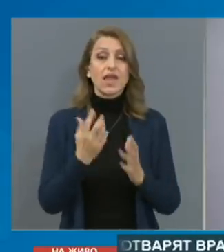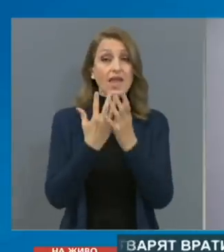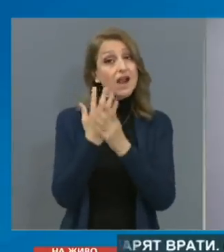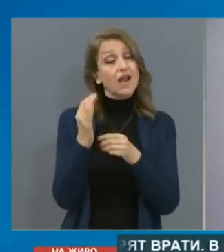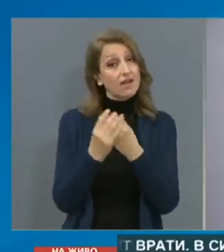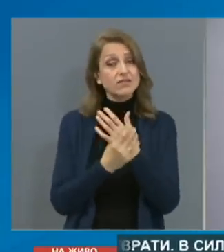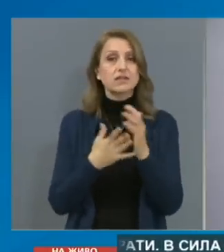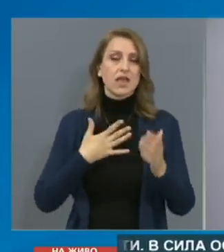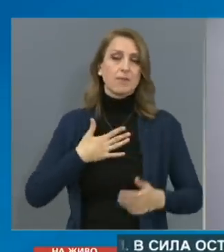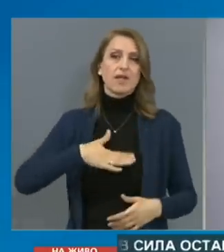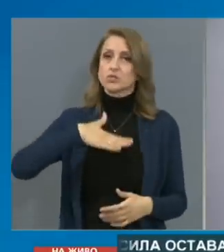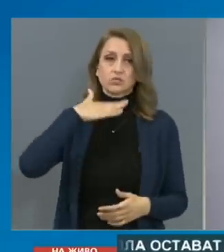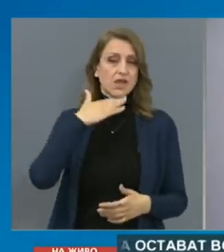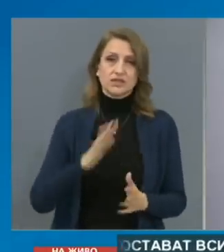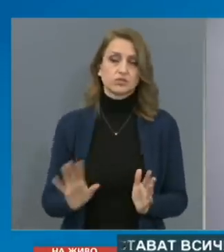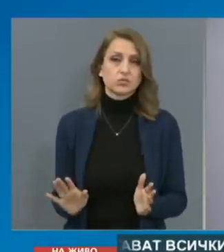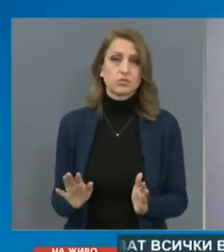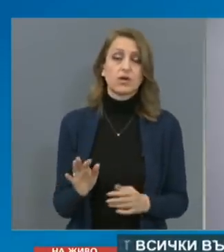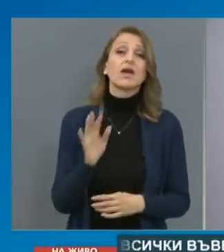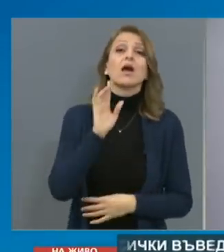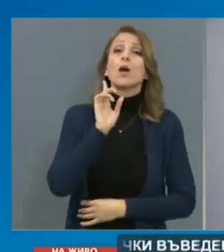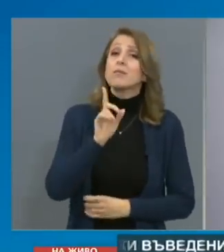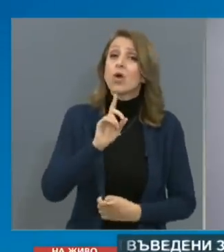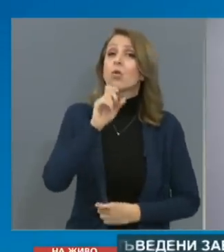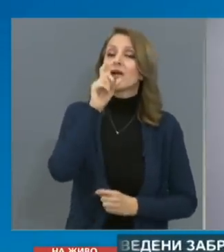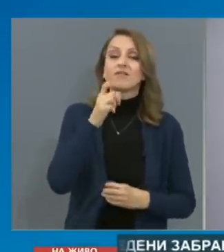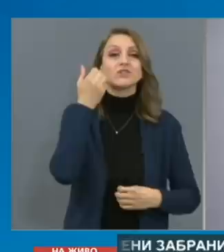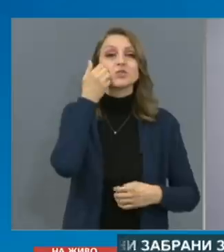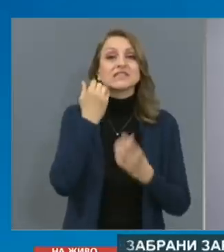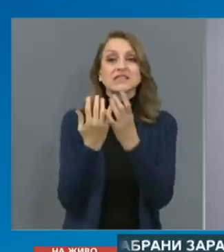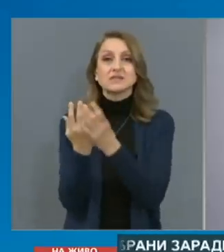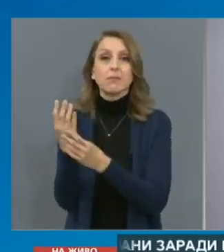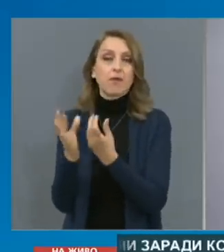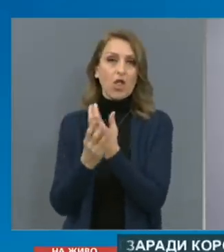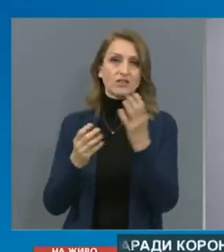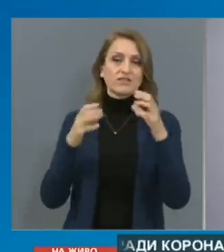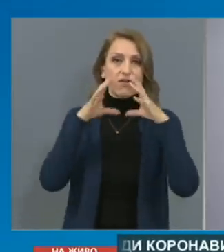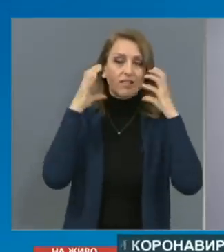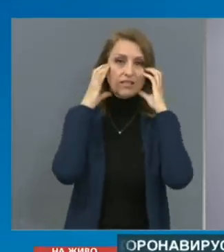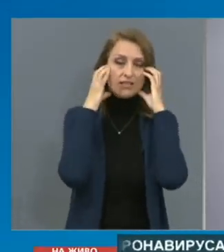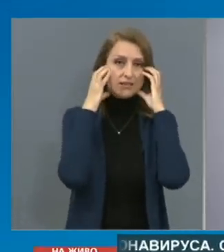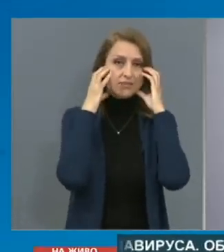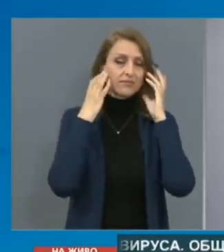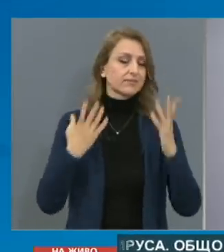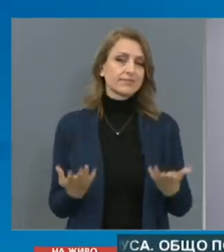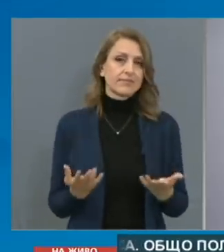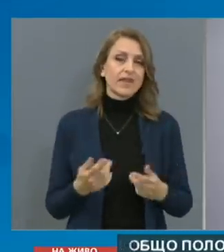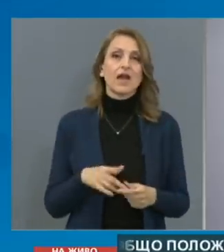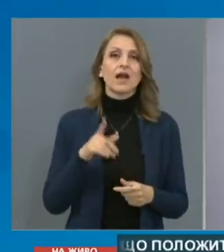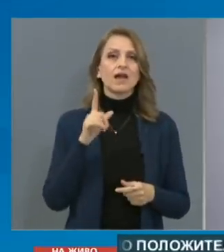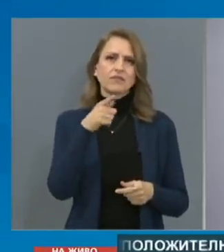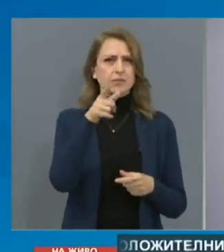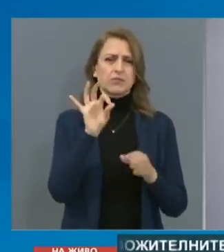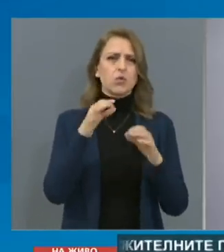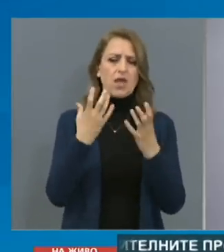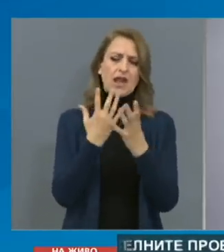ръкавици, има достатъчно. Много е важно обаче ползването на тези предпазни средства. Самия факт, носите